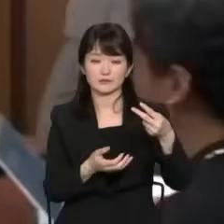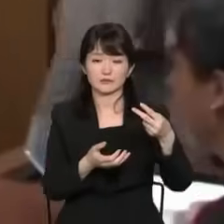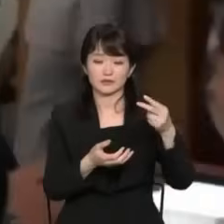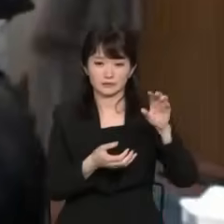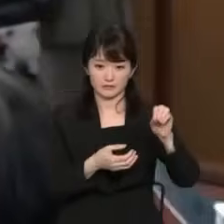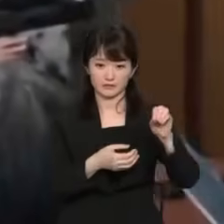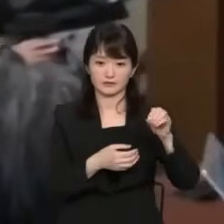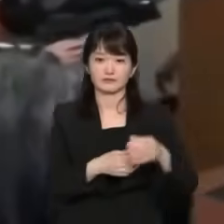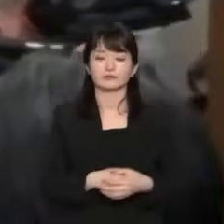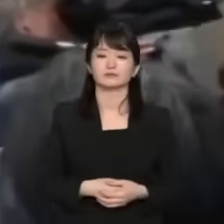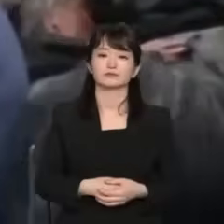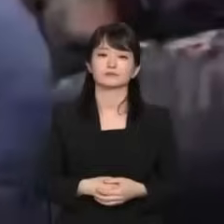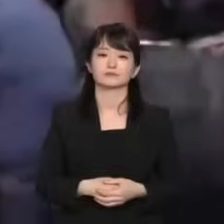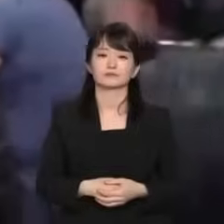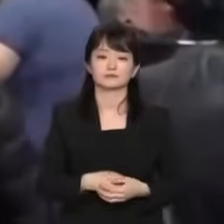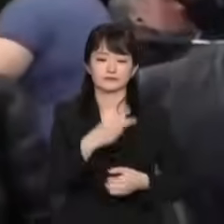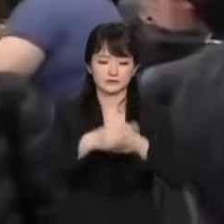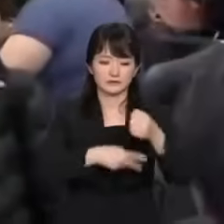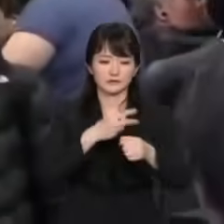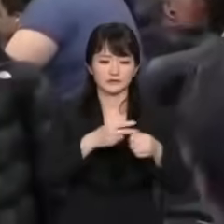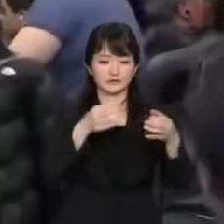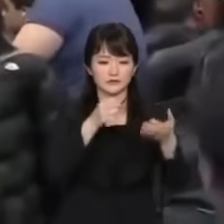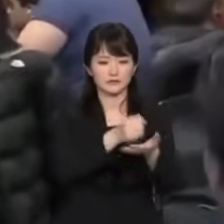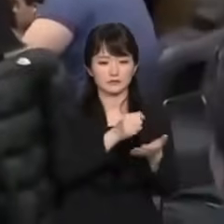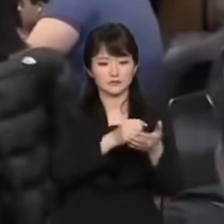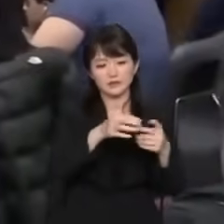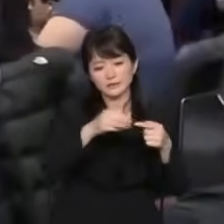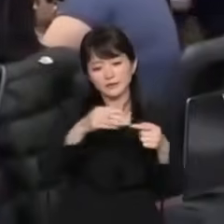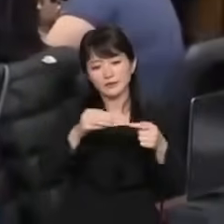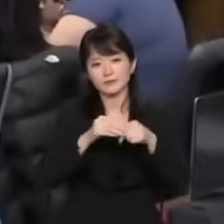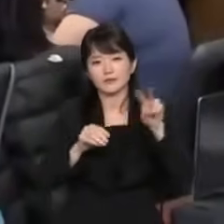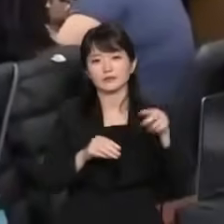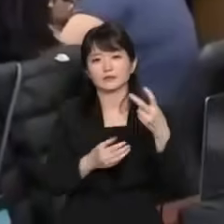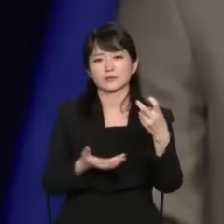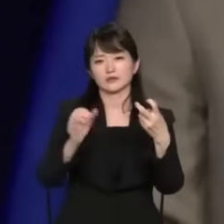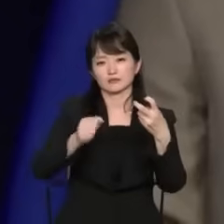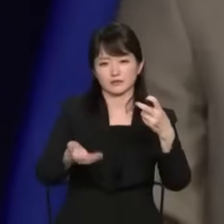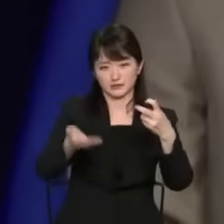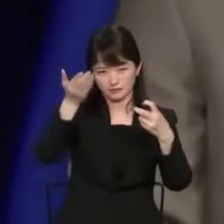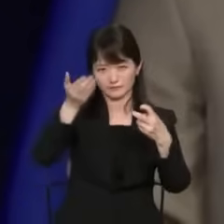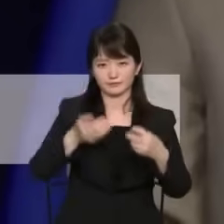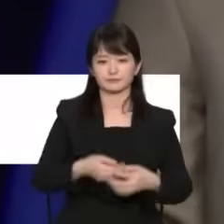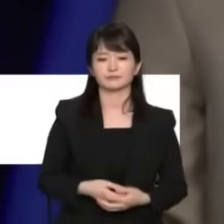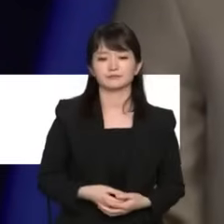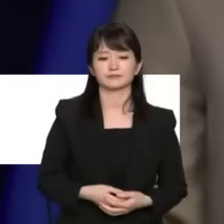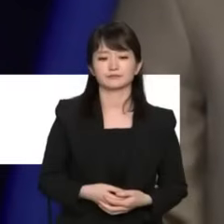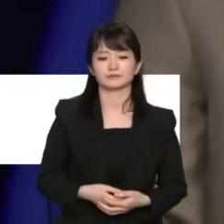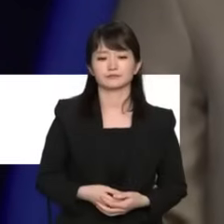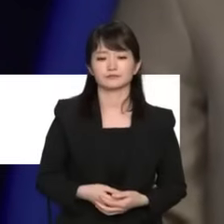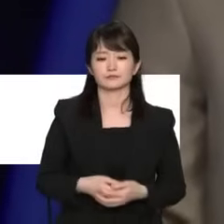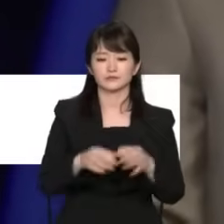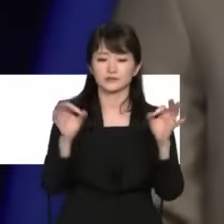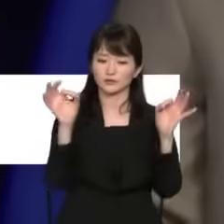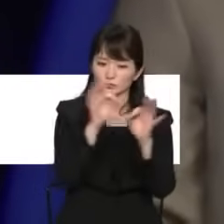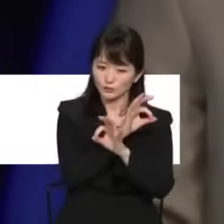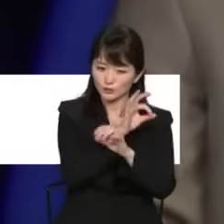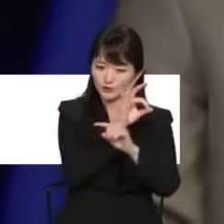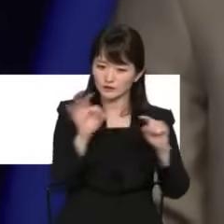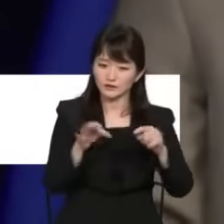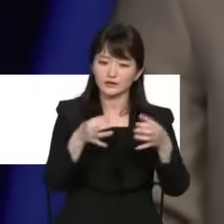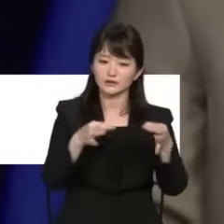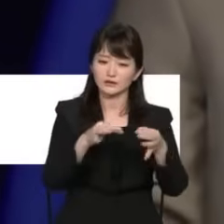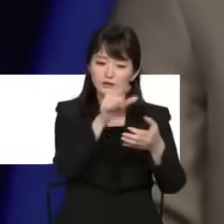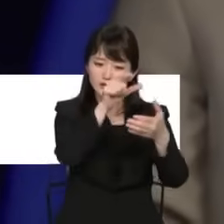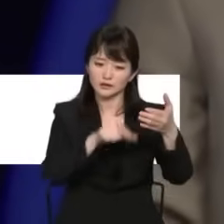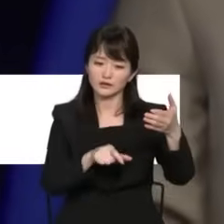결과 2년간 오타니의 계좌에서 빼돌린 금액은 220억 원이 넘습니다. Phone and bank records show that Mr. Mizuhara